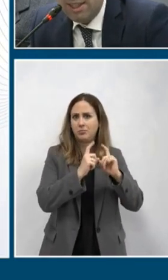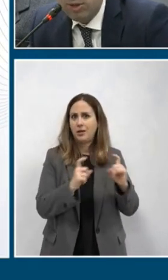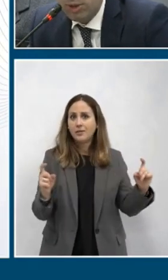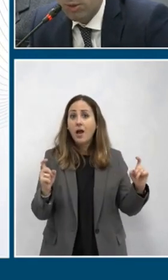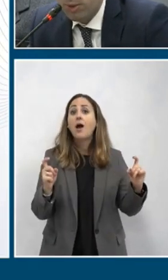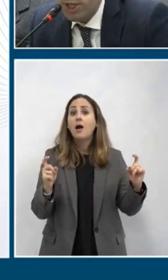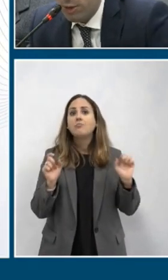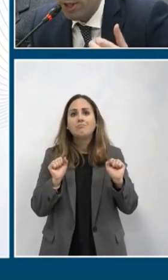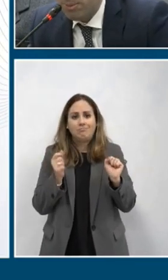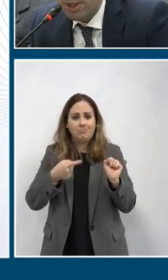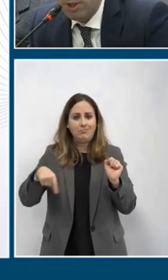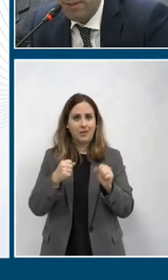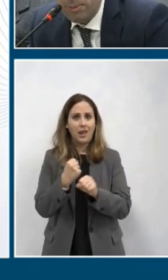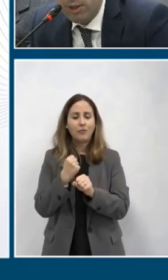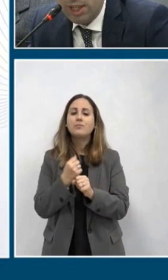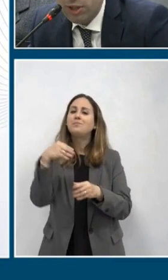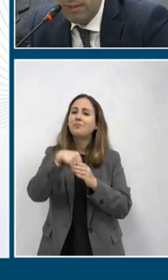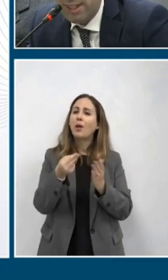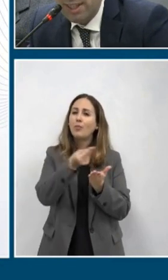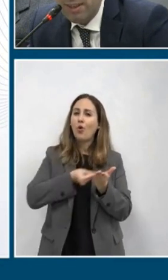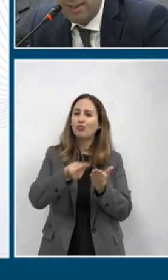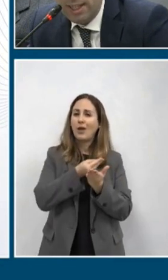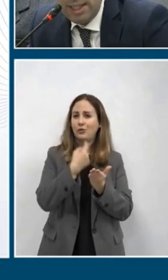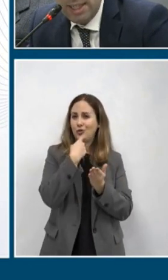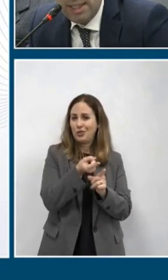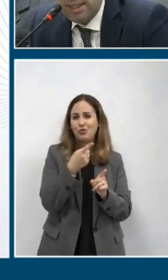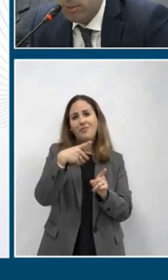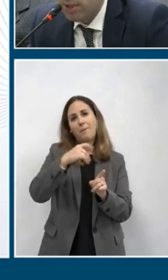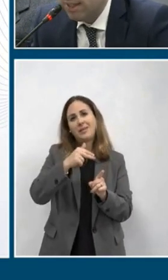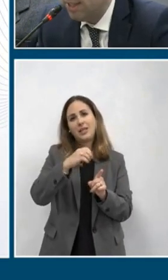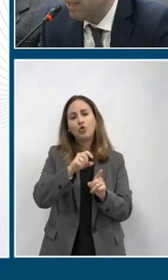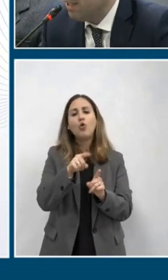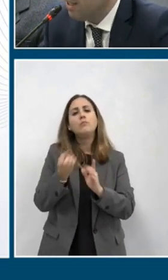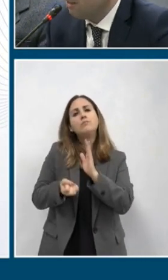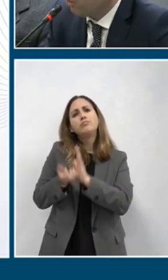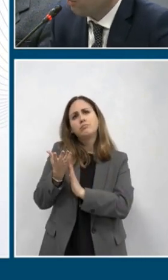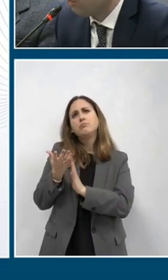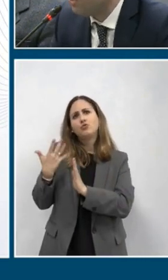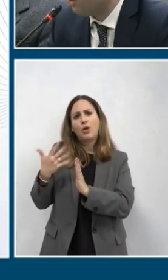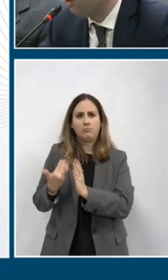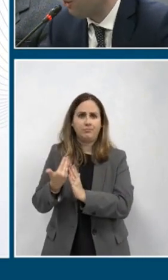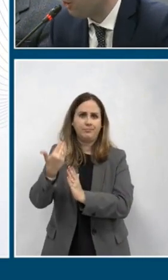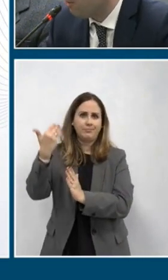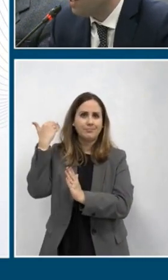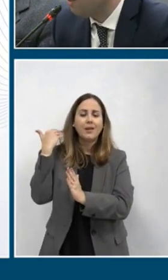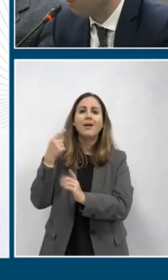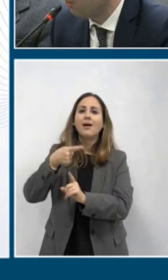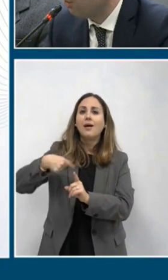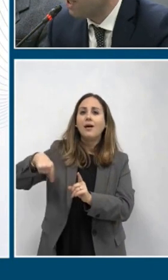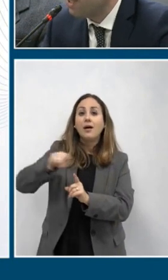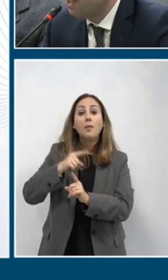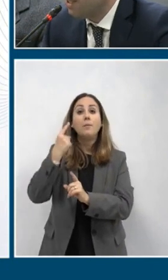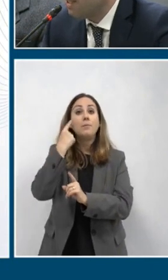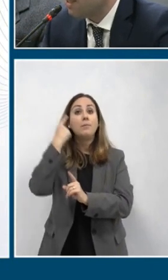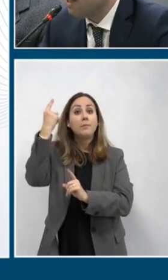all'interno di questo progetto che ricordava più Non nasce diversi anni fa siamo stati il promotore tecnologico ma